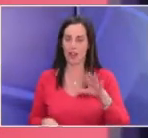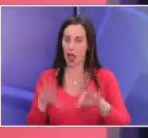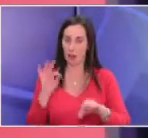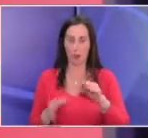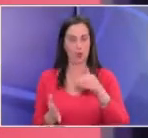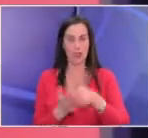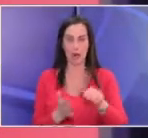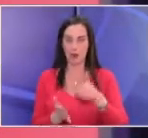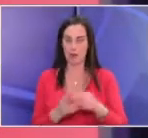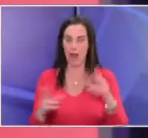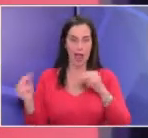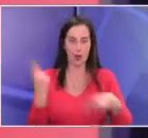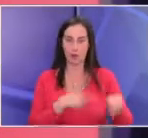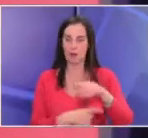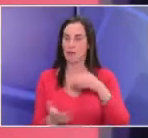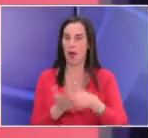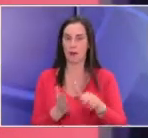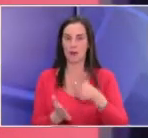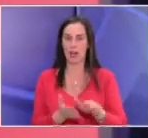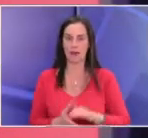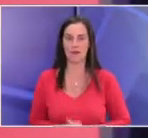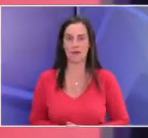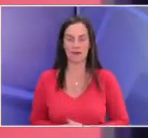התואר. תגיד לי, אתה נורמלי? זה